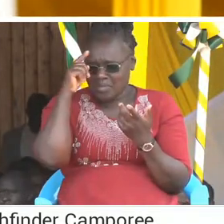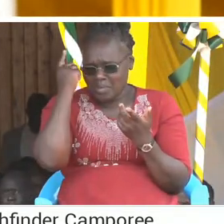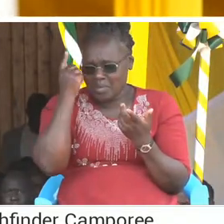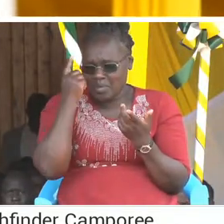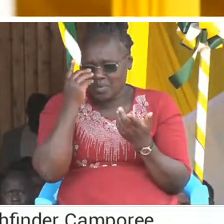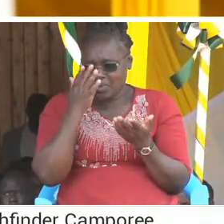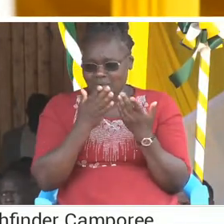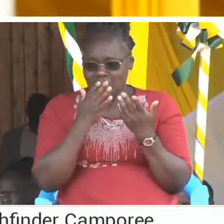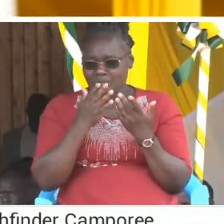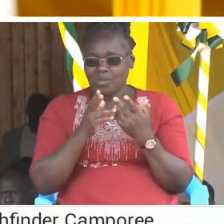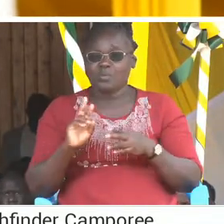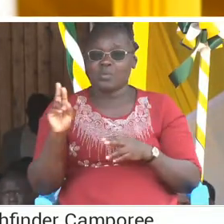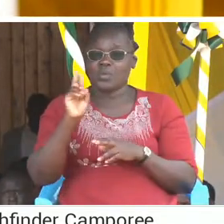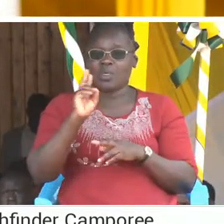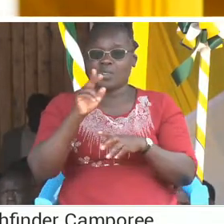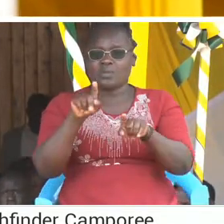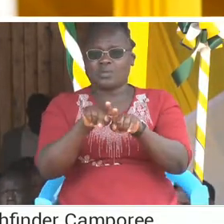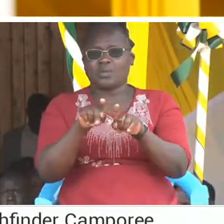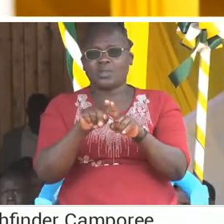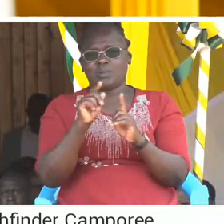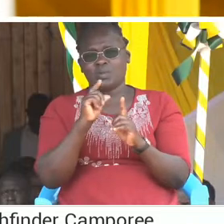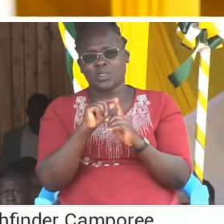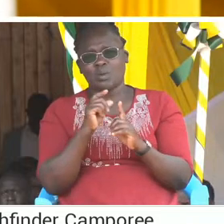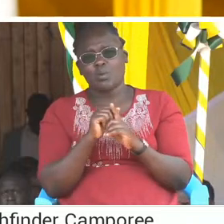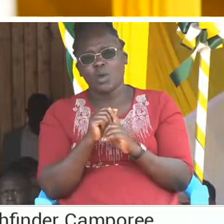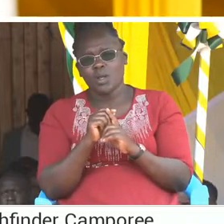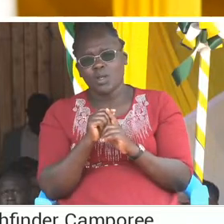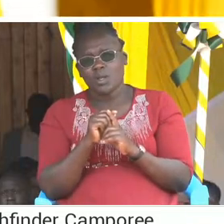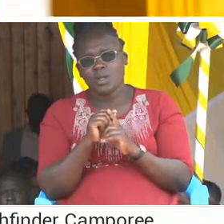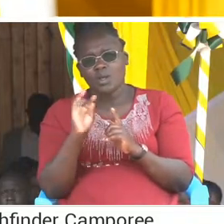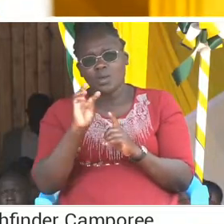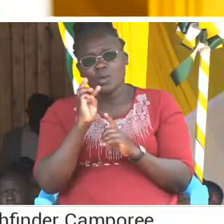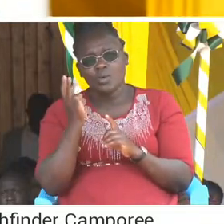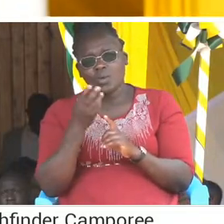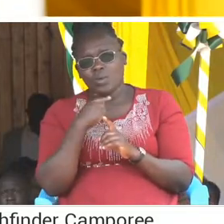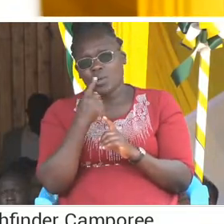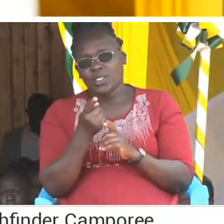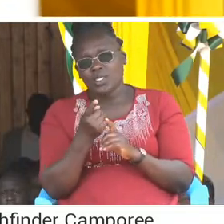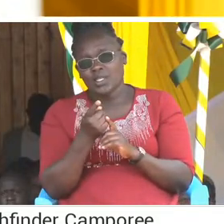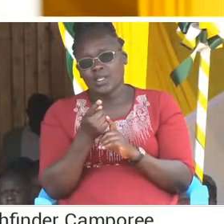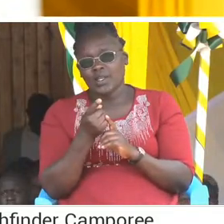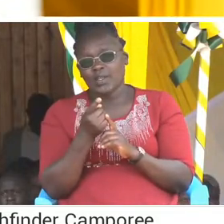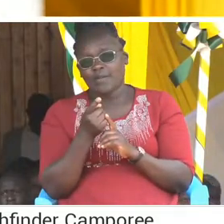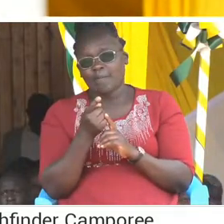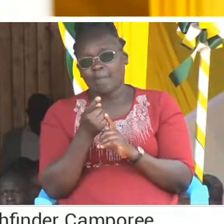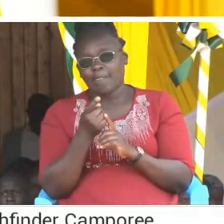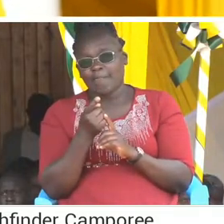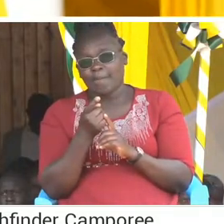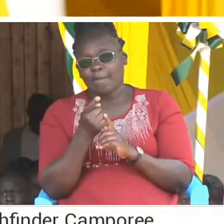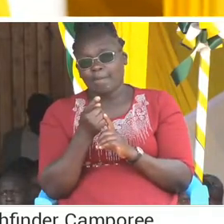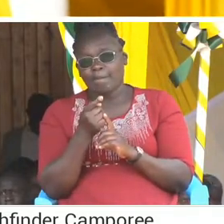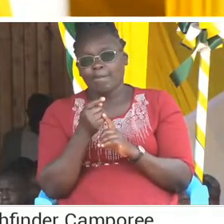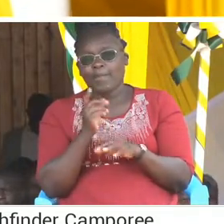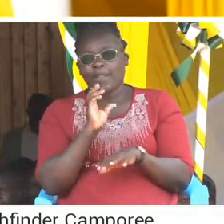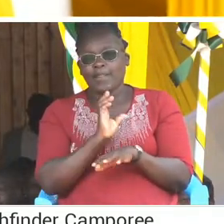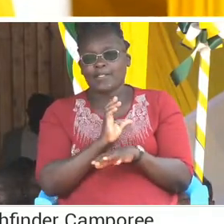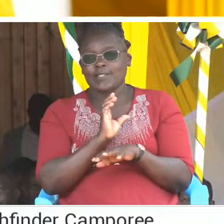wa field, kukisip kutoa ike, kwa kitoa iba unateta kukaniso